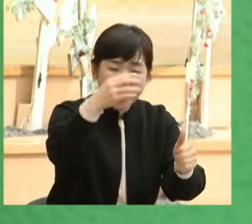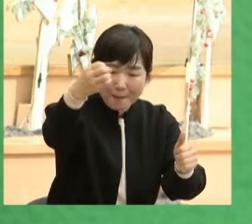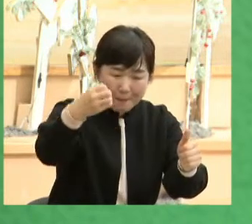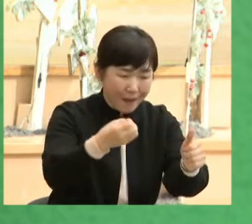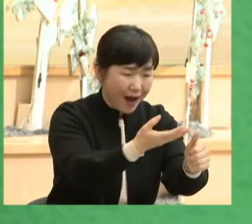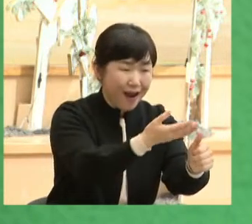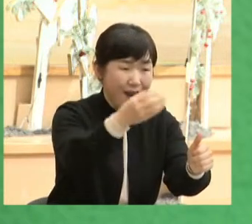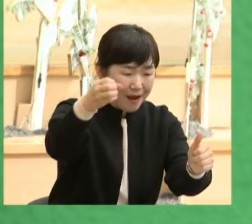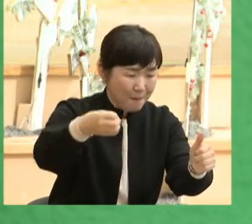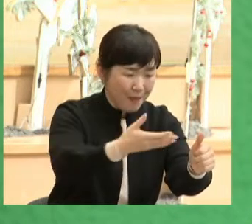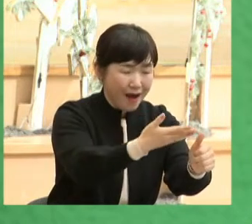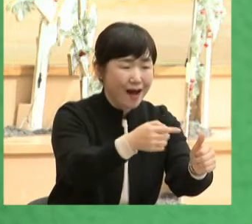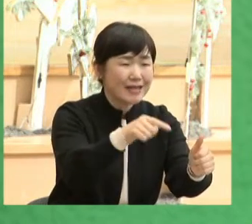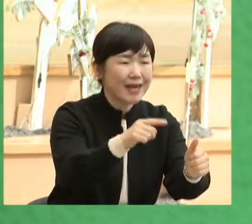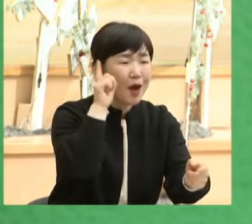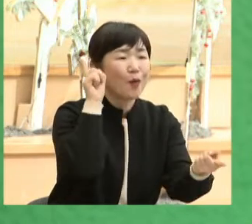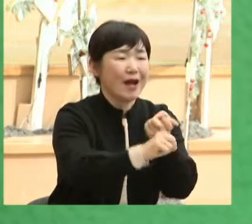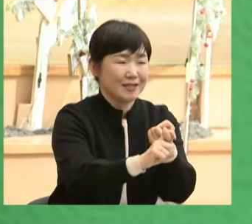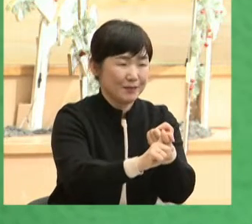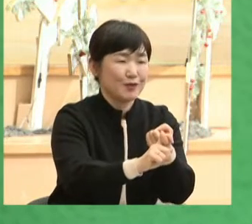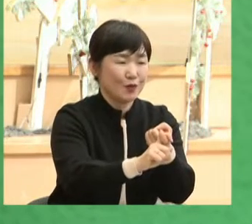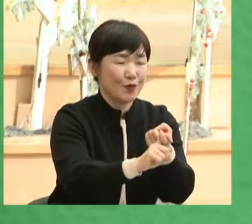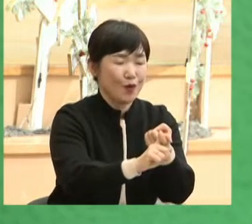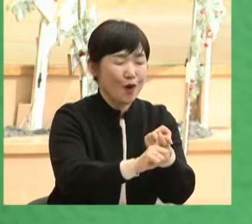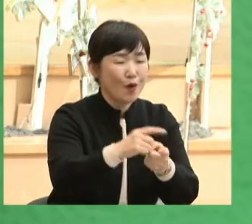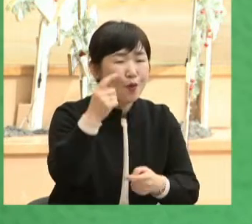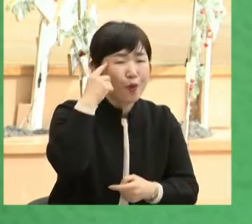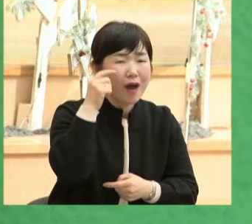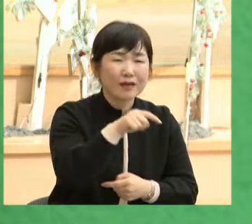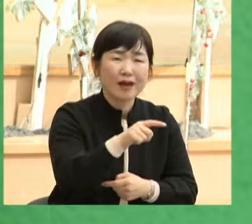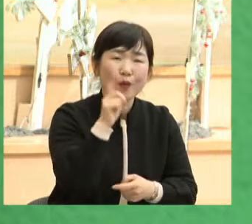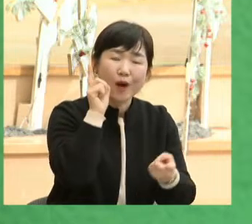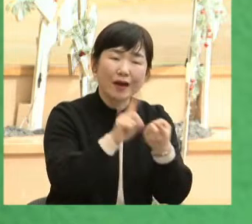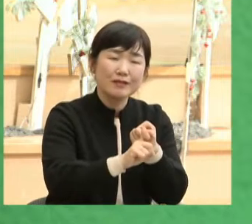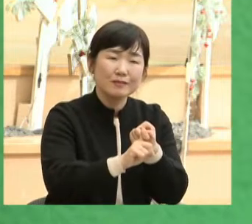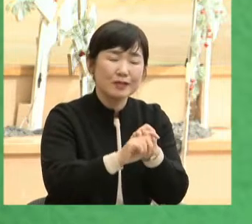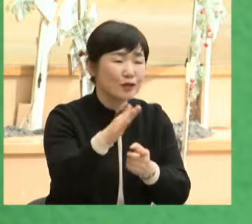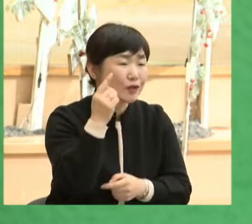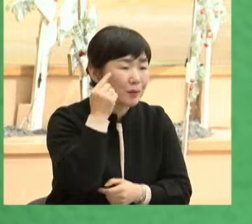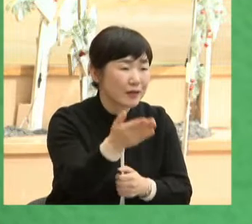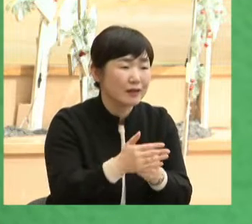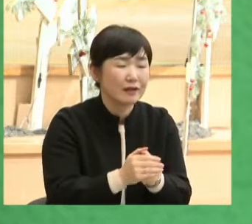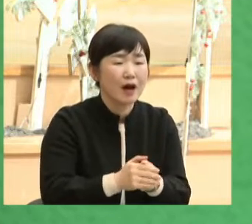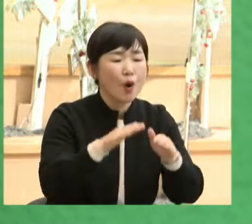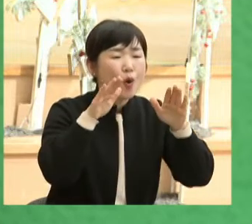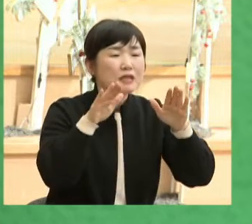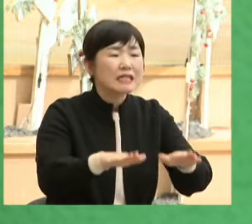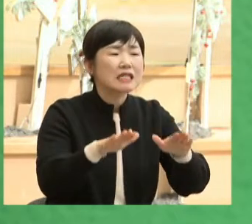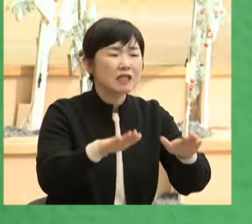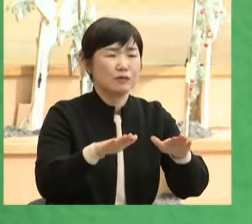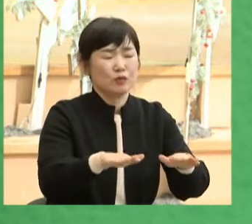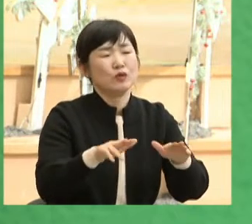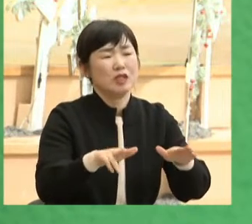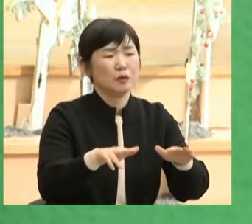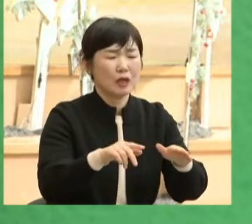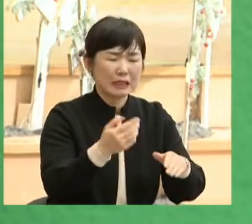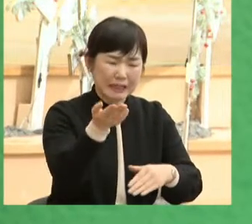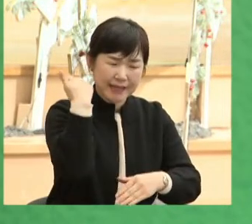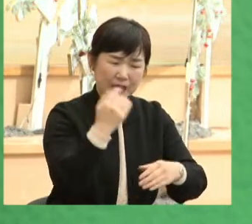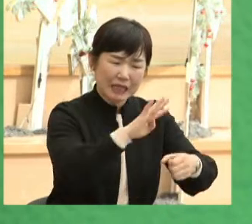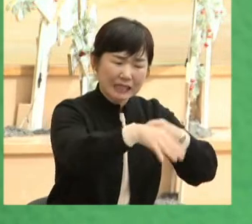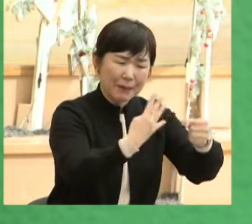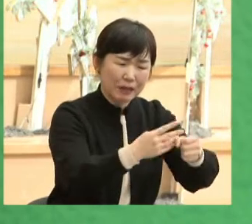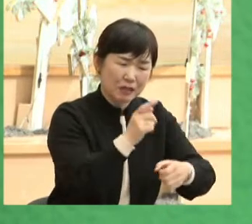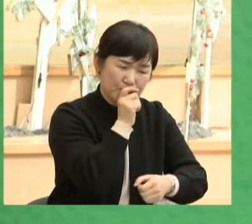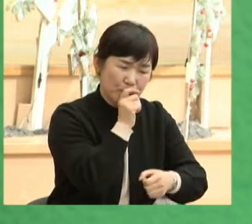이게 중요하다고 말한 거예요 이게 왜 우리의 관심사가 될 수밖에 없냐면 오늘 날도 마치 400년의 침묵과